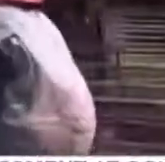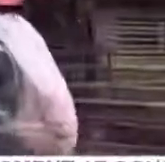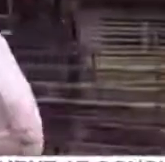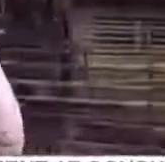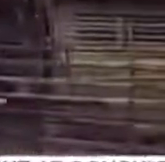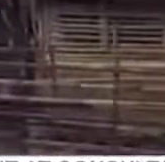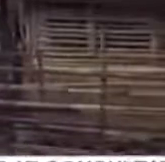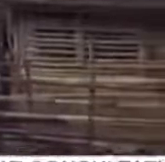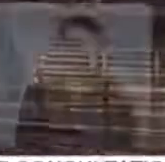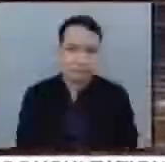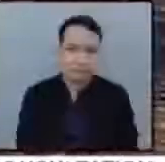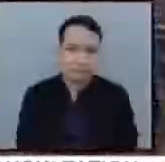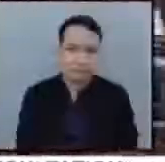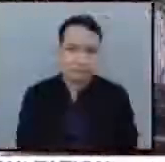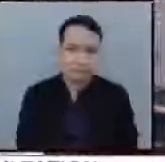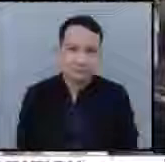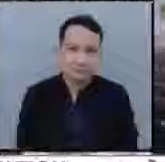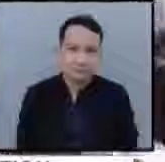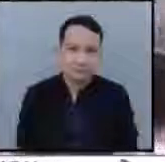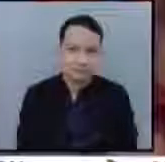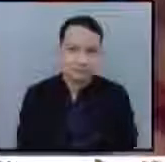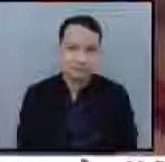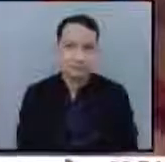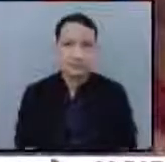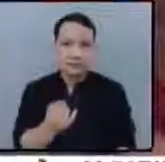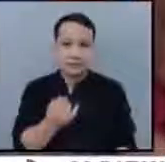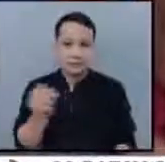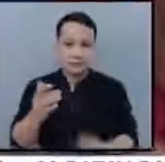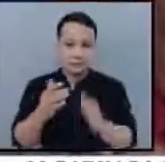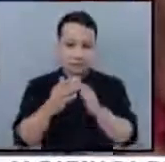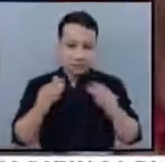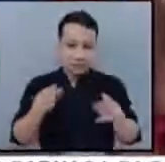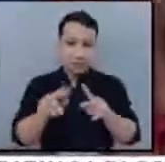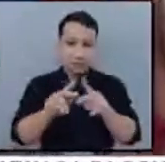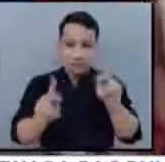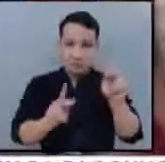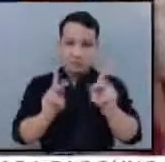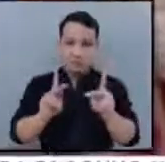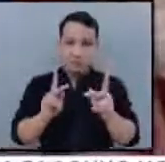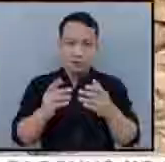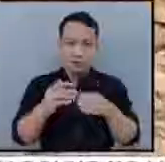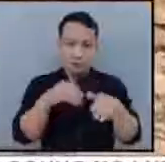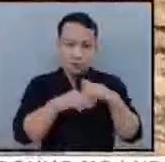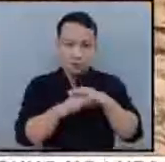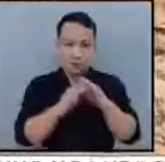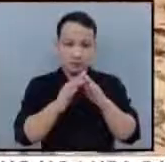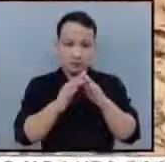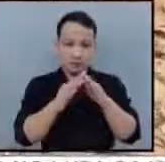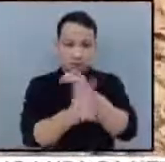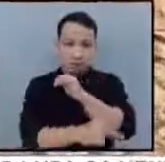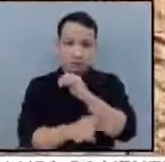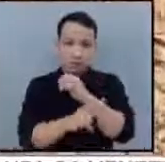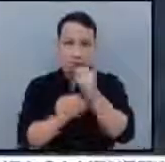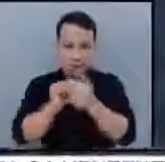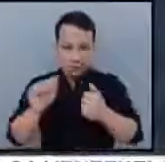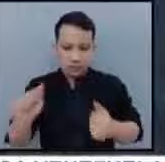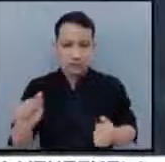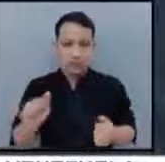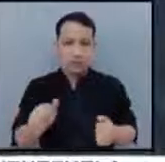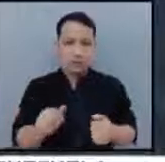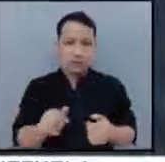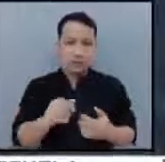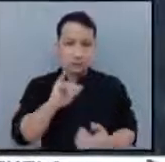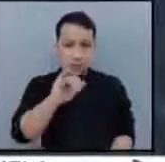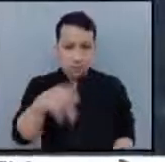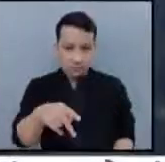Bagamat ilan sa kanila ay nakatira sa mga bulubundukin at mga liblib na probinsya ang ating mga katutubo kung